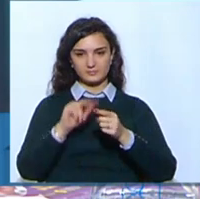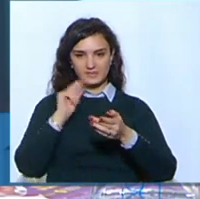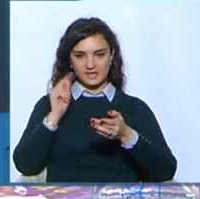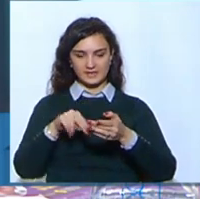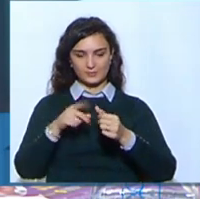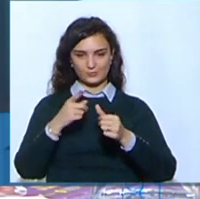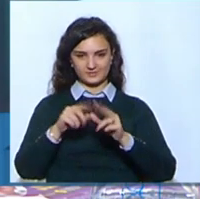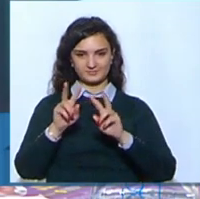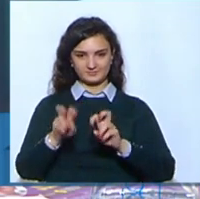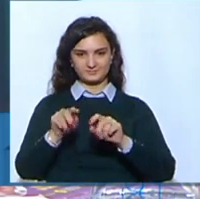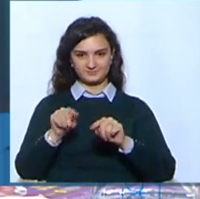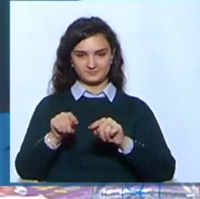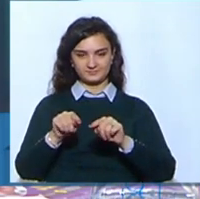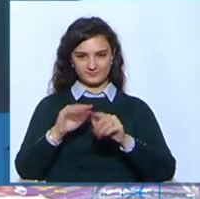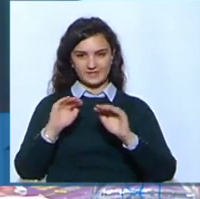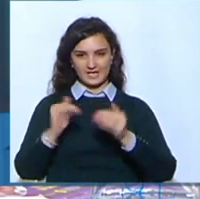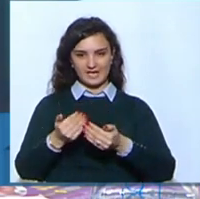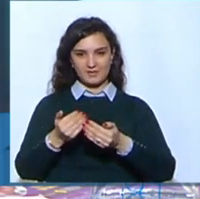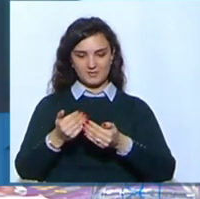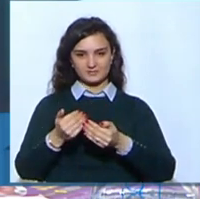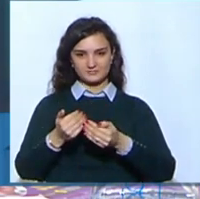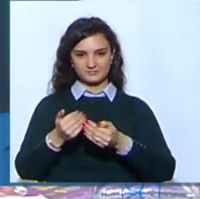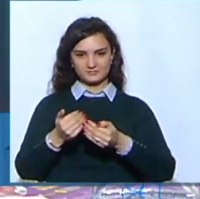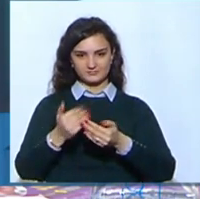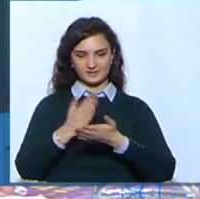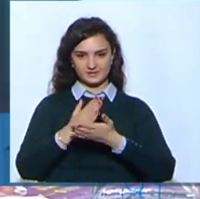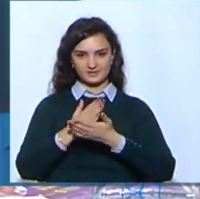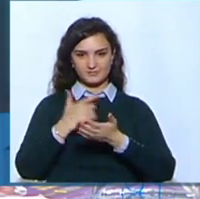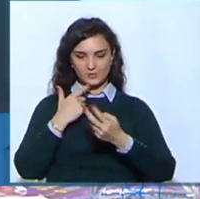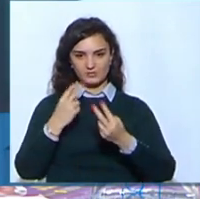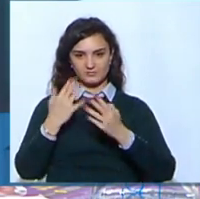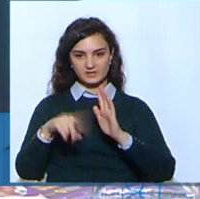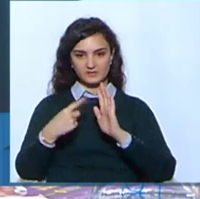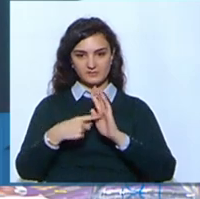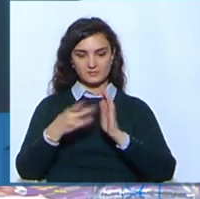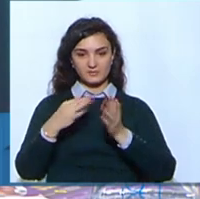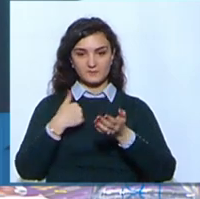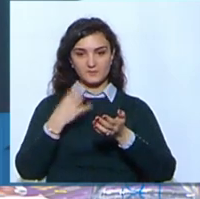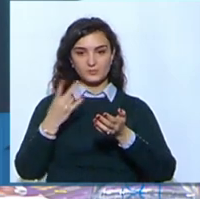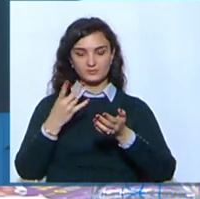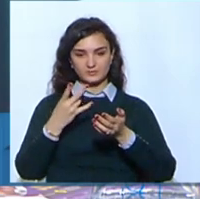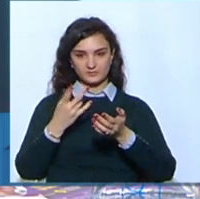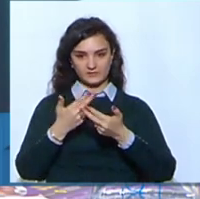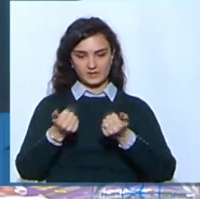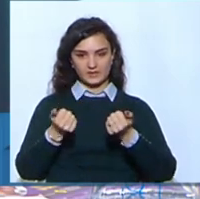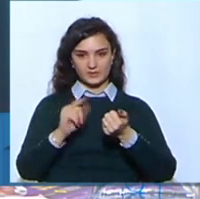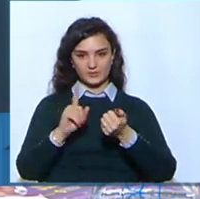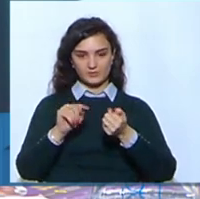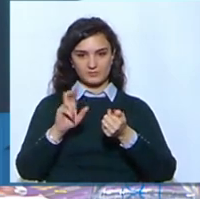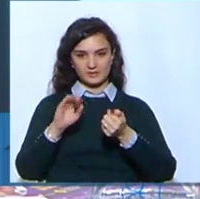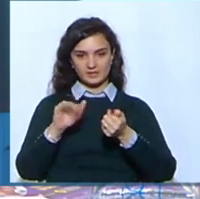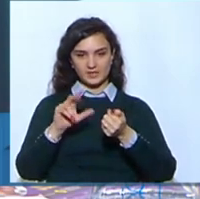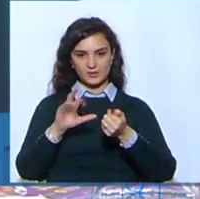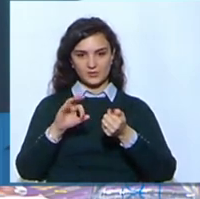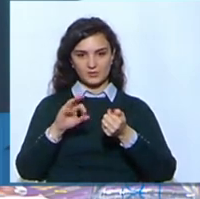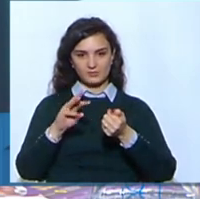ბრალდებული დაასახელეთ, რომელიც ნაკლებად ხვდება ხოლმე მაყურებლის კითხვებში, თუმცა მე უნდა ვაღიარო, რომ